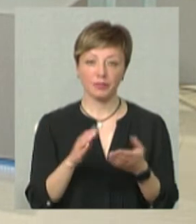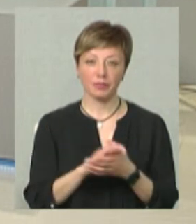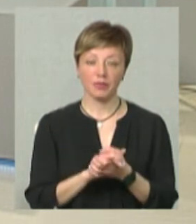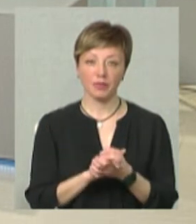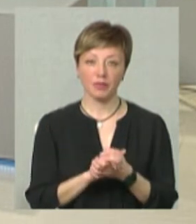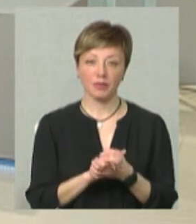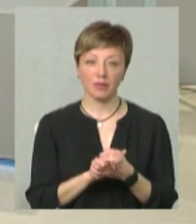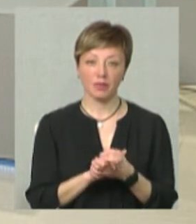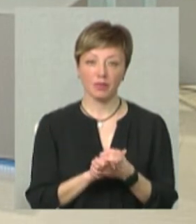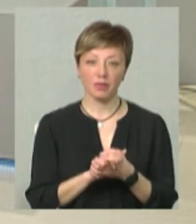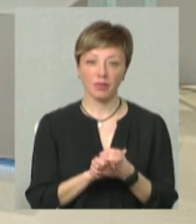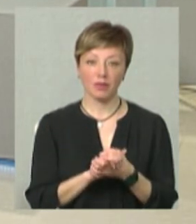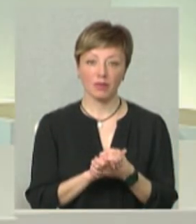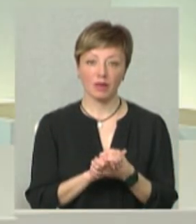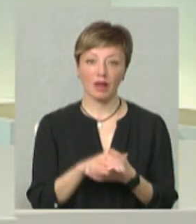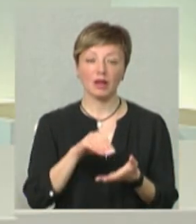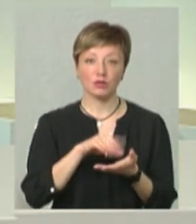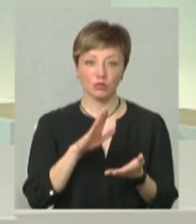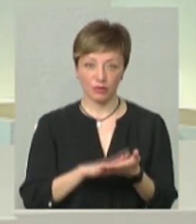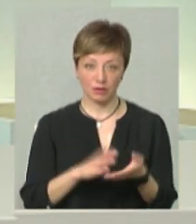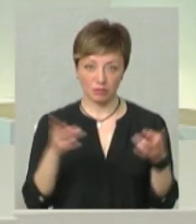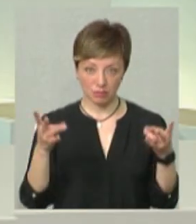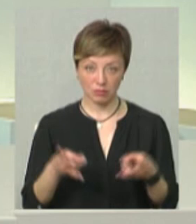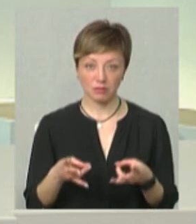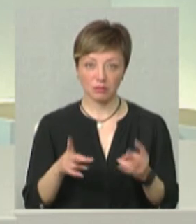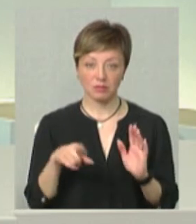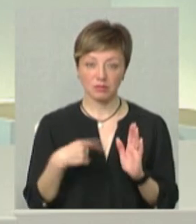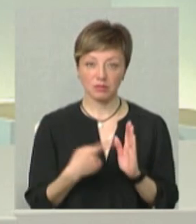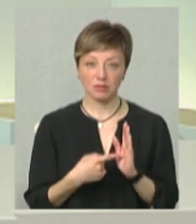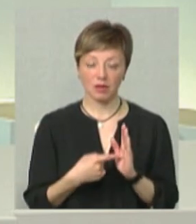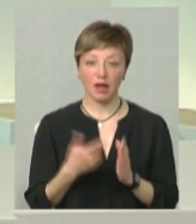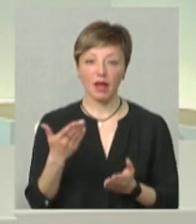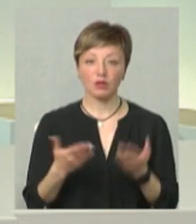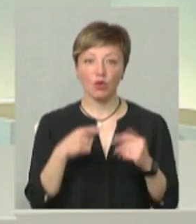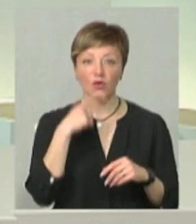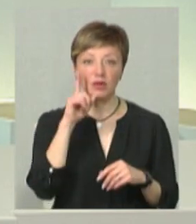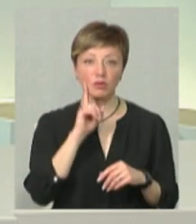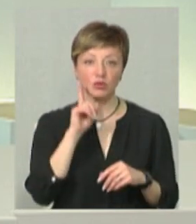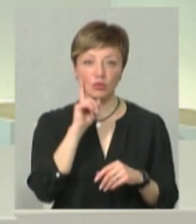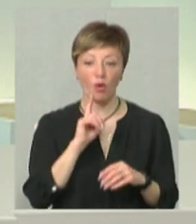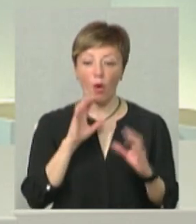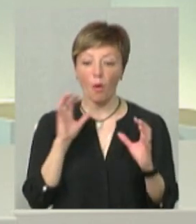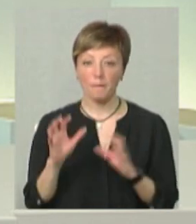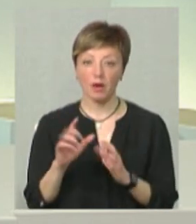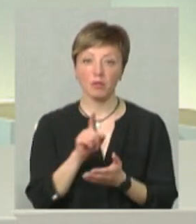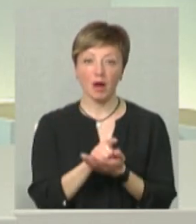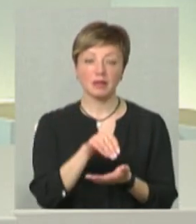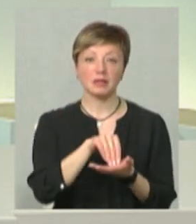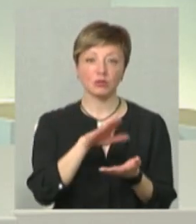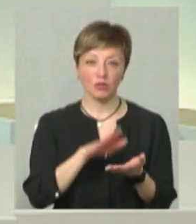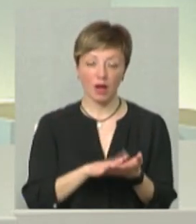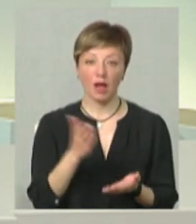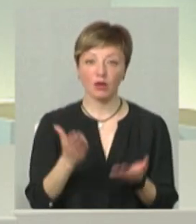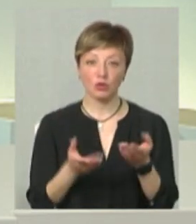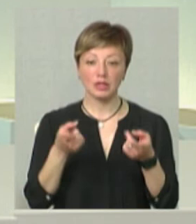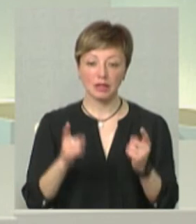зареєстрованими ваших курсів. Чи треба реєструватися? Якщо саме ми говоримо на тимчасову опіку, вони мають зареєструватися, якщо